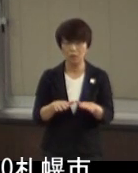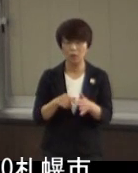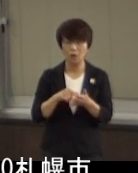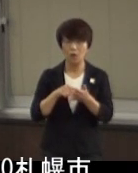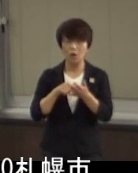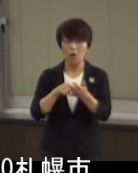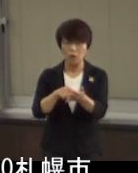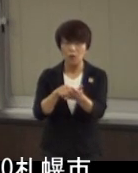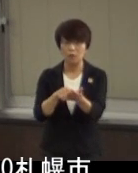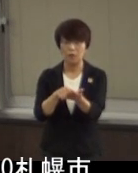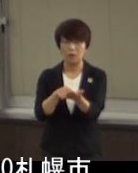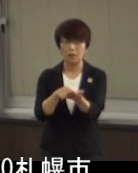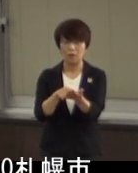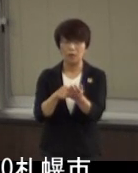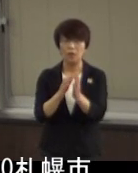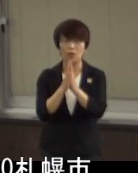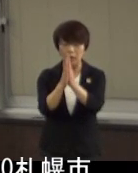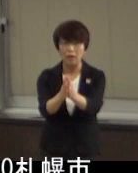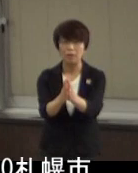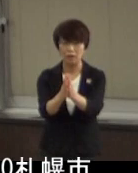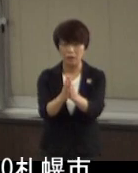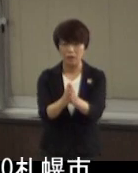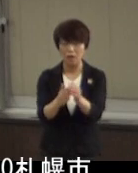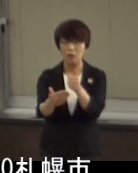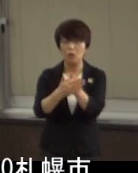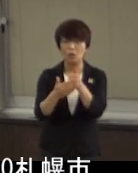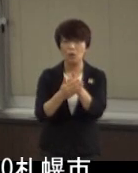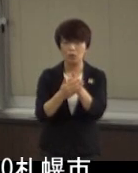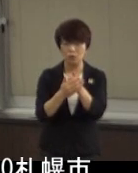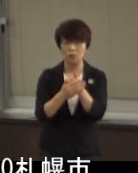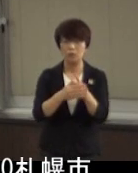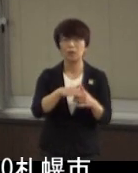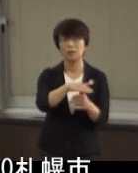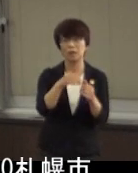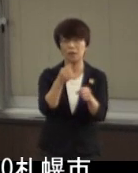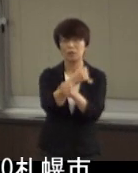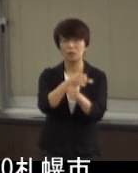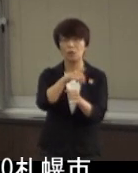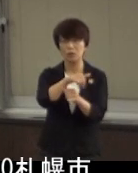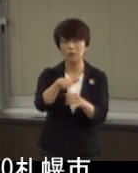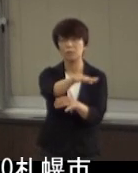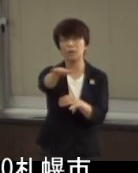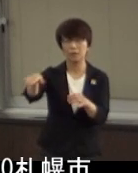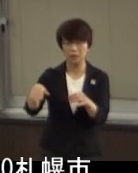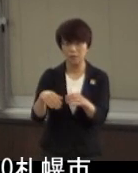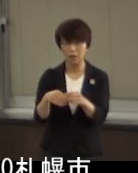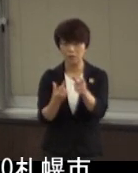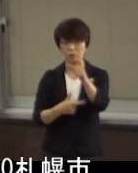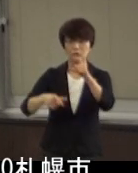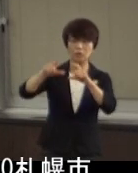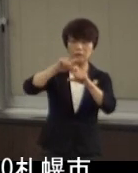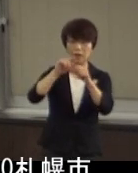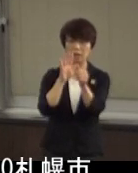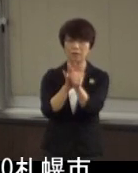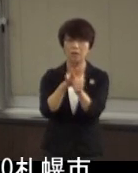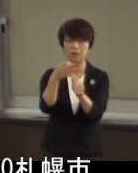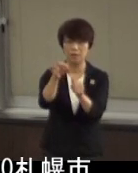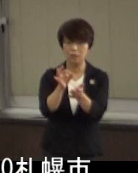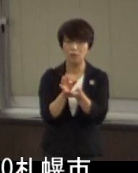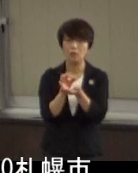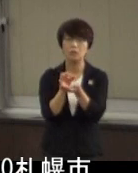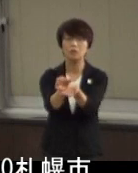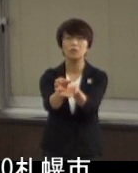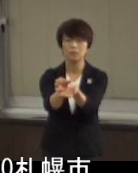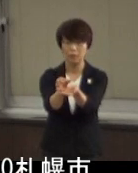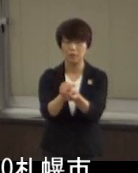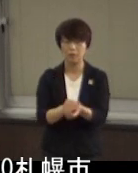ご協力をいただきました事業者の皆様には追加で支援金の支給をいたします。支